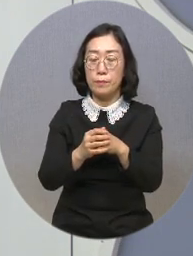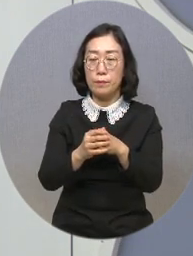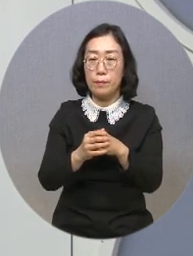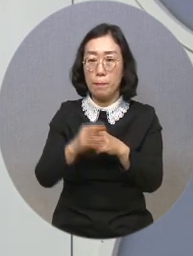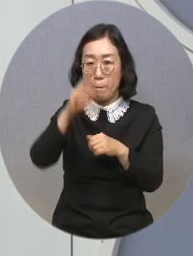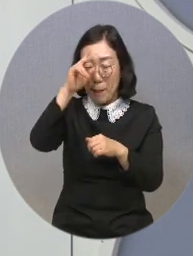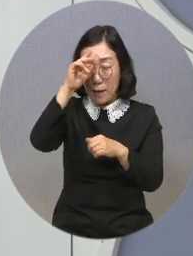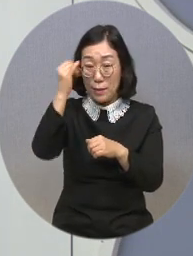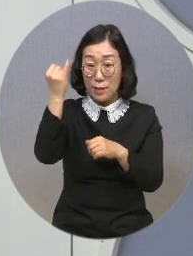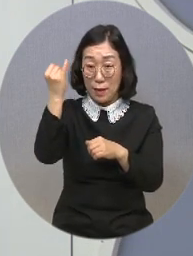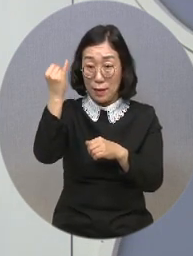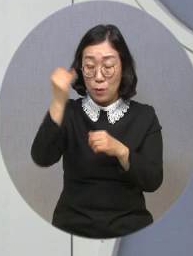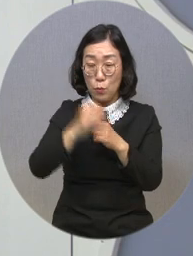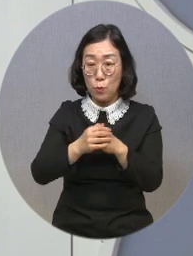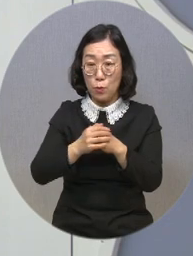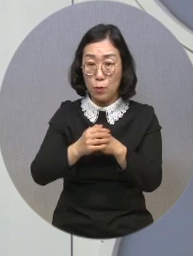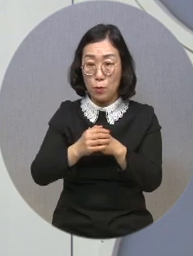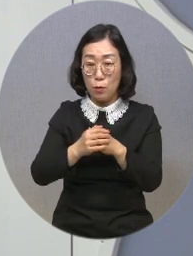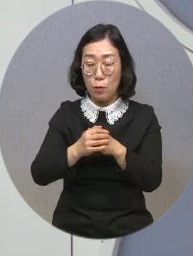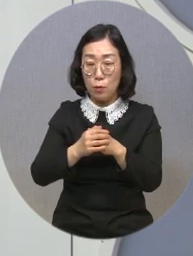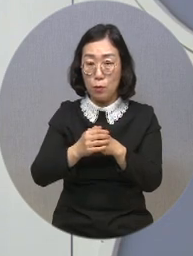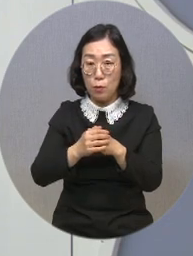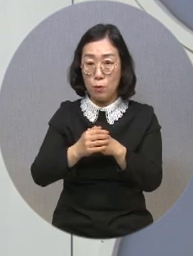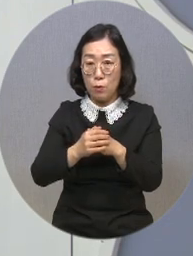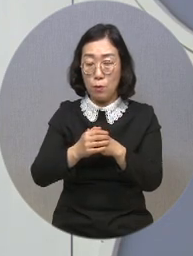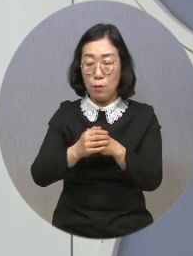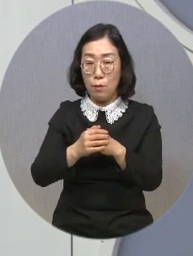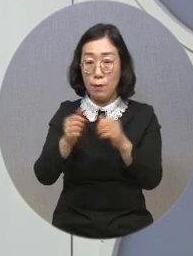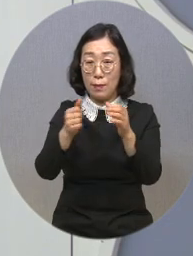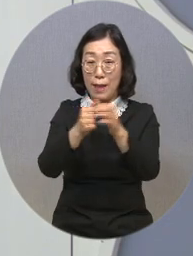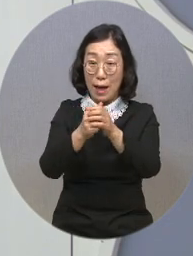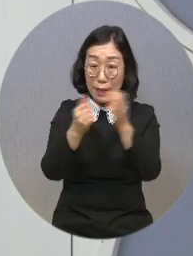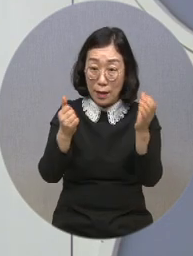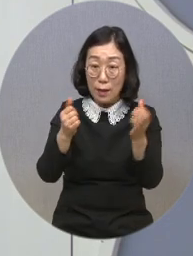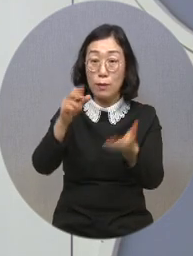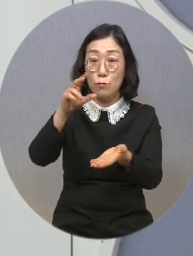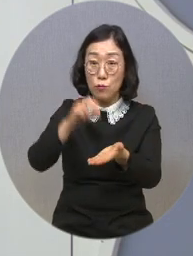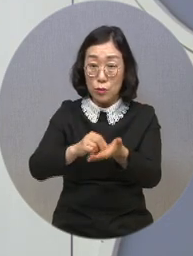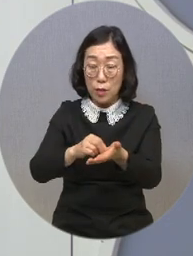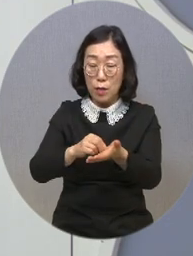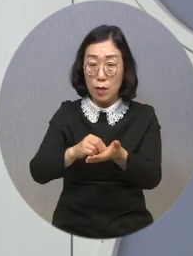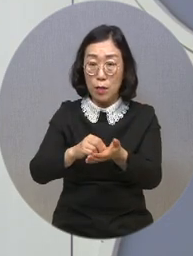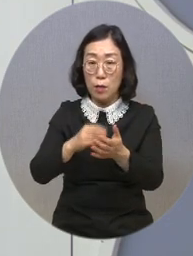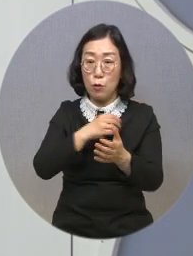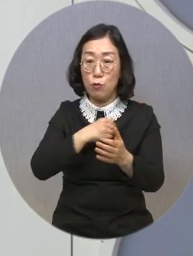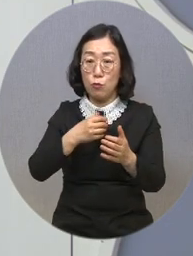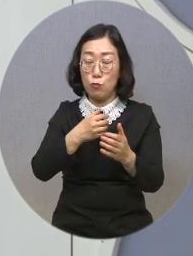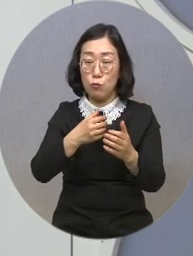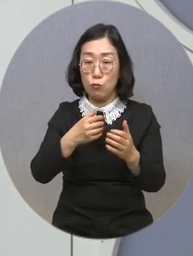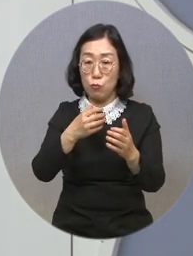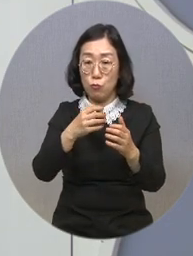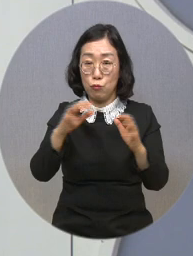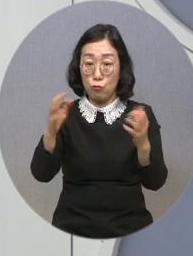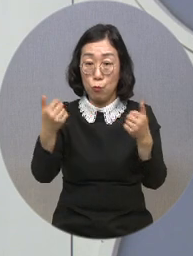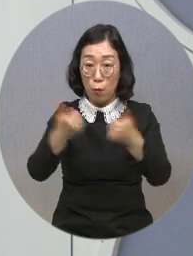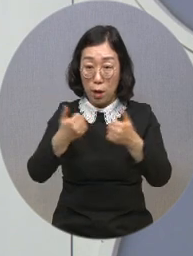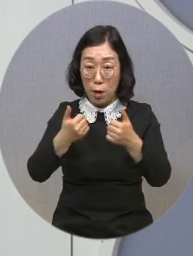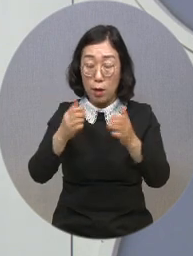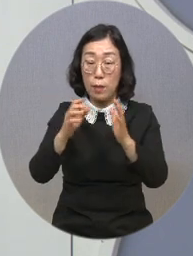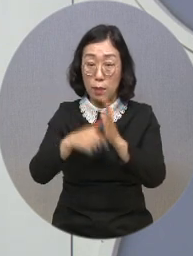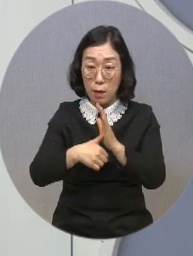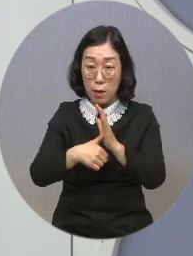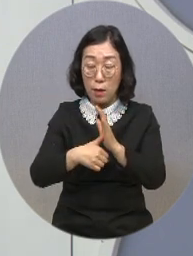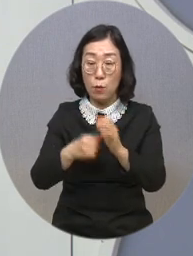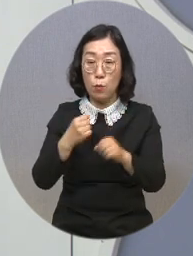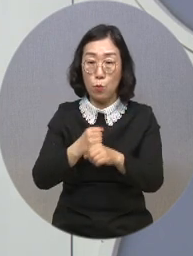박근혜 대통령 탄핵이라는 문제가 나왔을 때 그때 이제 국회에서 탄핵을 했고 그다음에 이제 문재인 대통령